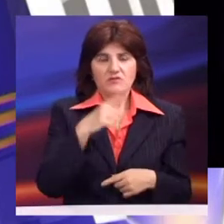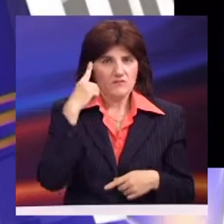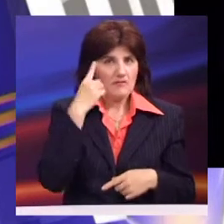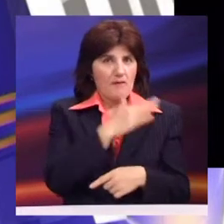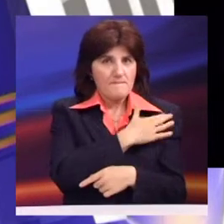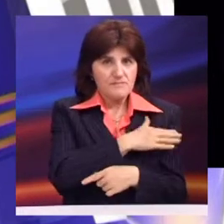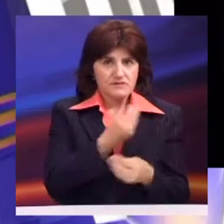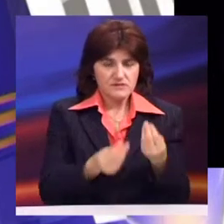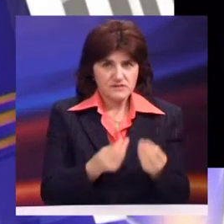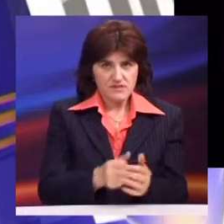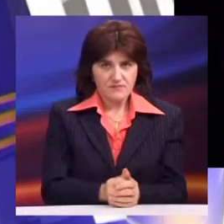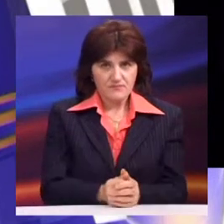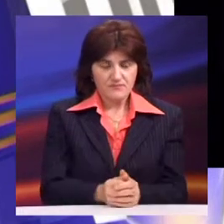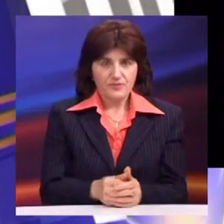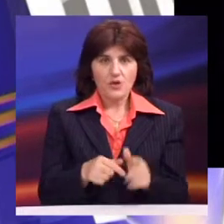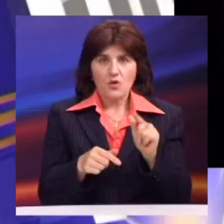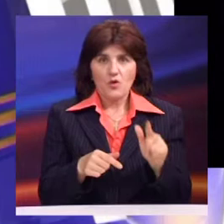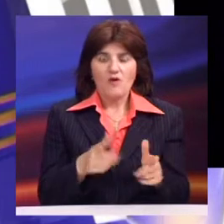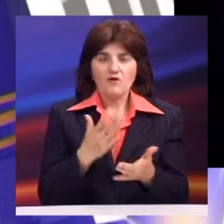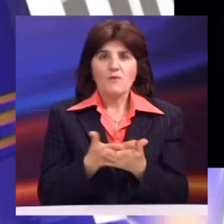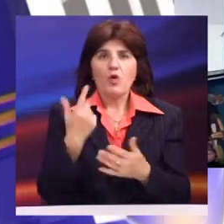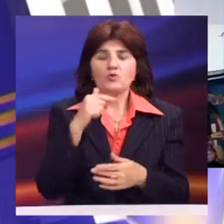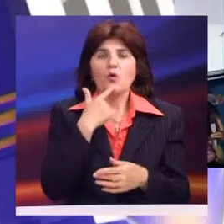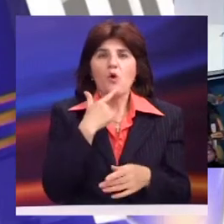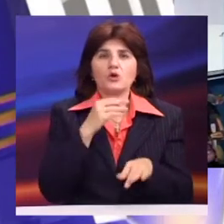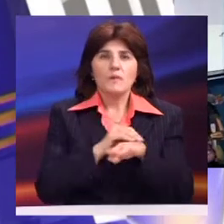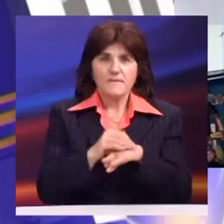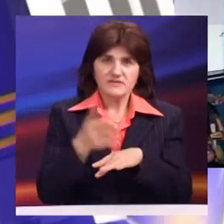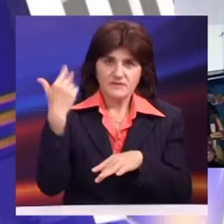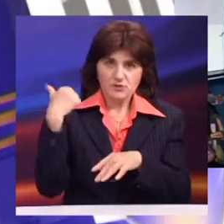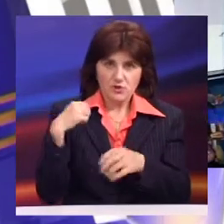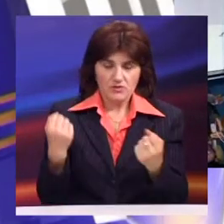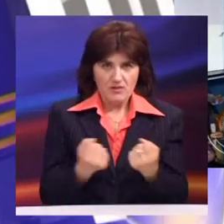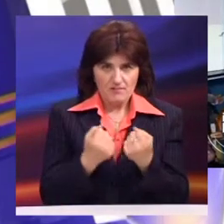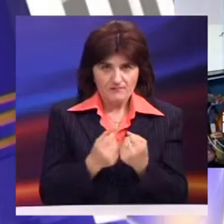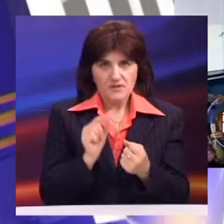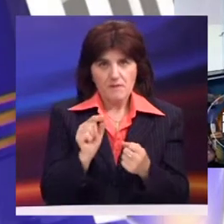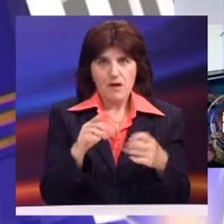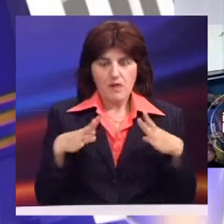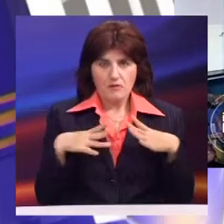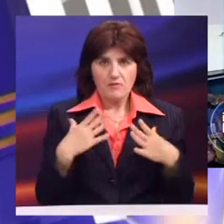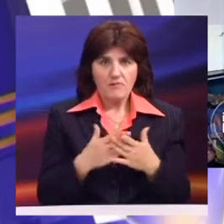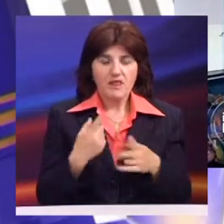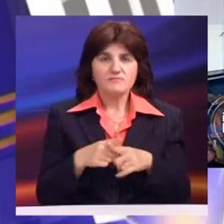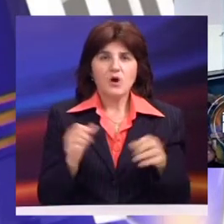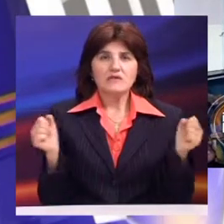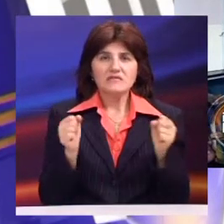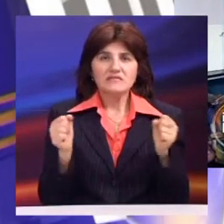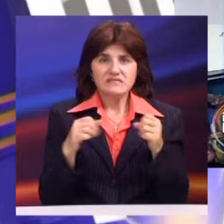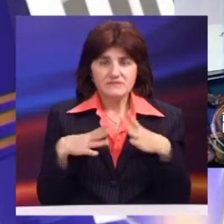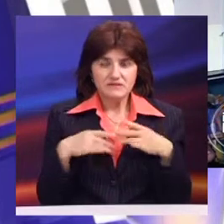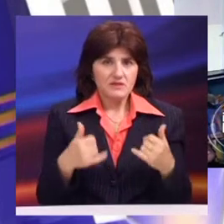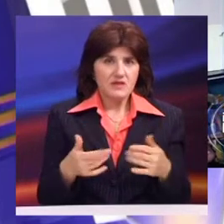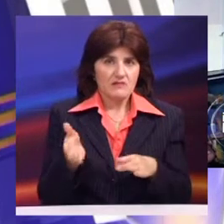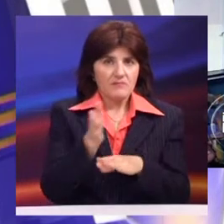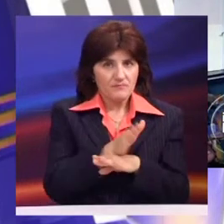njih. Predstava je rađena od oktobra mjeseca prošle godine. Imali smo jednu manju pauzicu za zimski raspust i evo